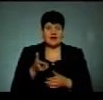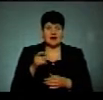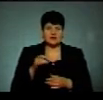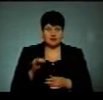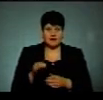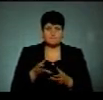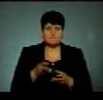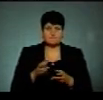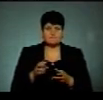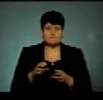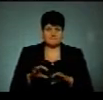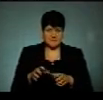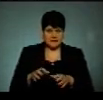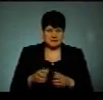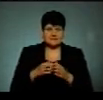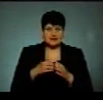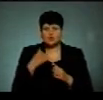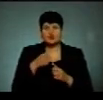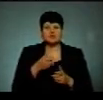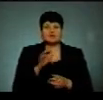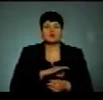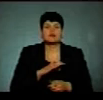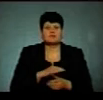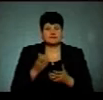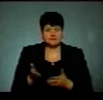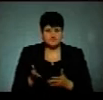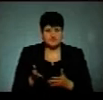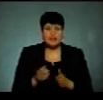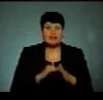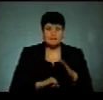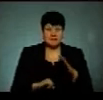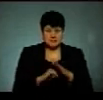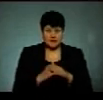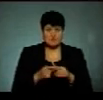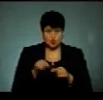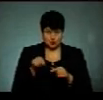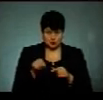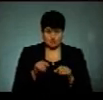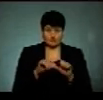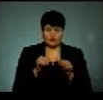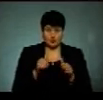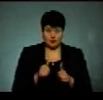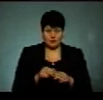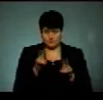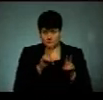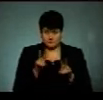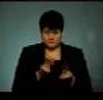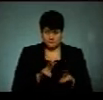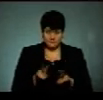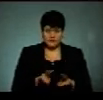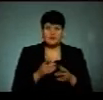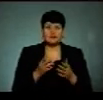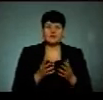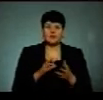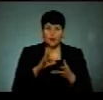плитка. Визначено середньорічне споживання. І на підставі цього сформовано, на підставі моніторингу певні